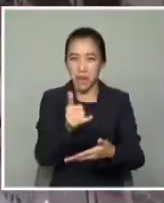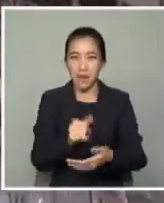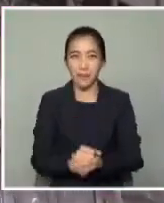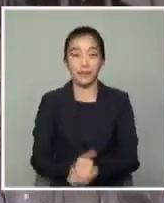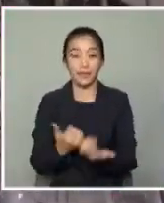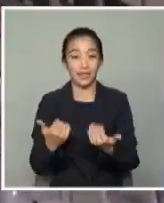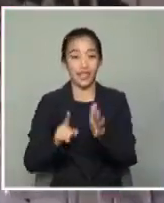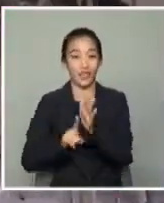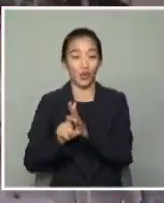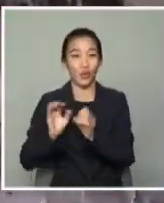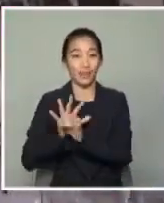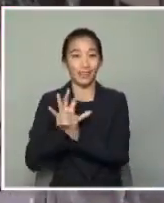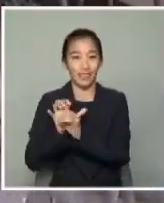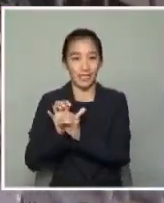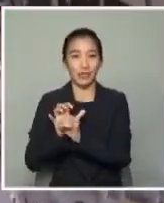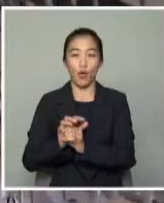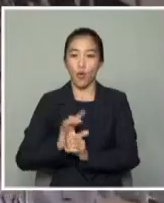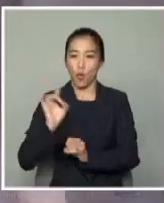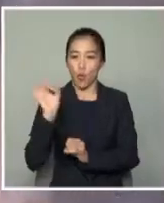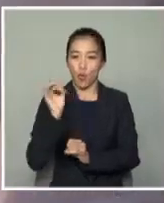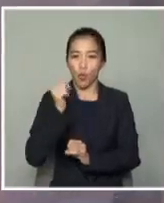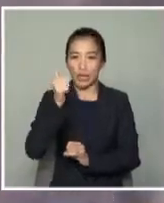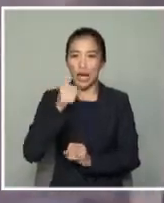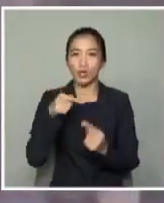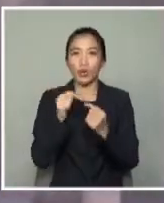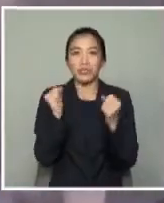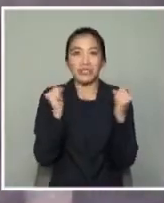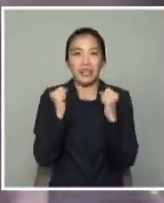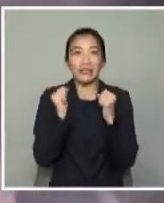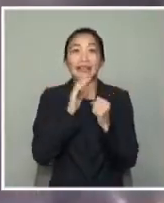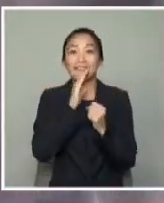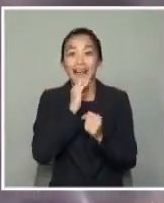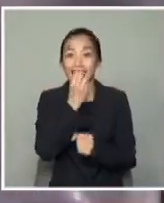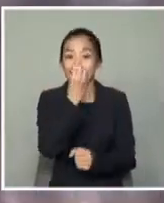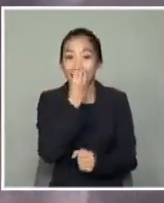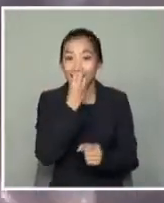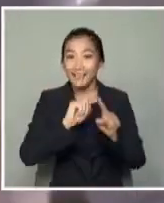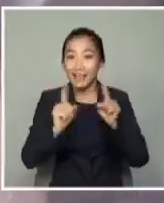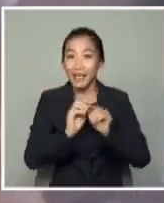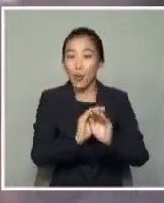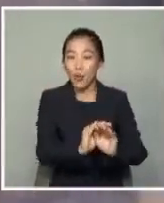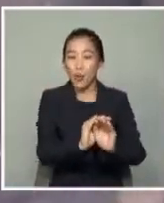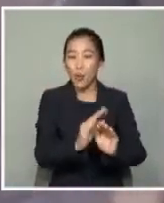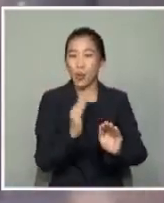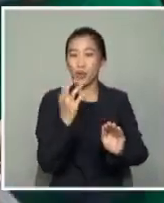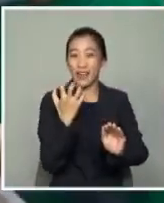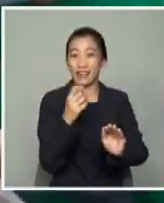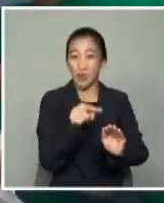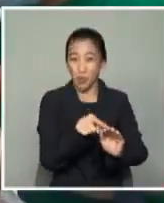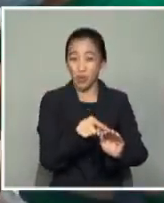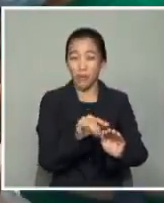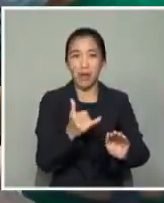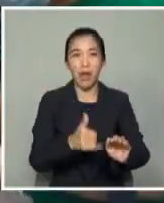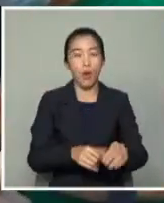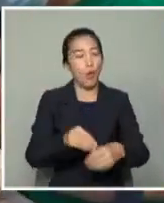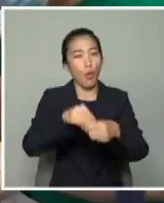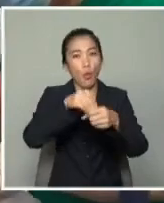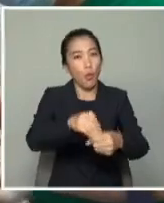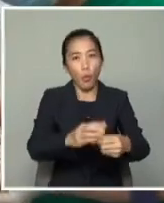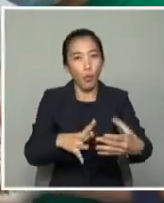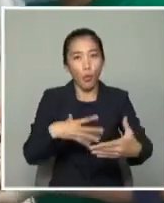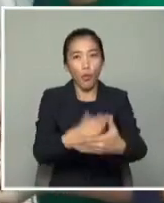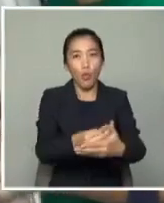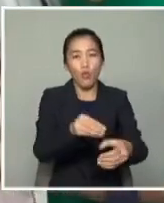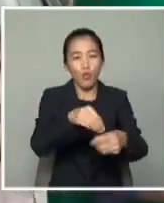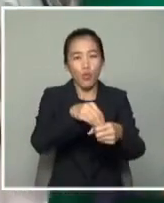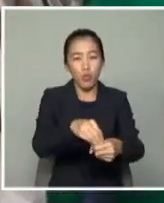ความคงทนอยู่ได้นานที่อากาศเย็นแล้วถ้าเกิดว่าแช่แข็งเนี่ยจะยิ่งอยู่ได้นานเป็นหลายๆเดือนเลยนะคะเพราะฉะนั้นในท